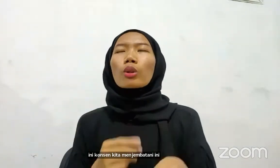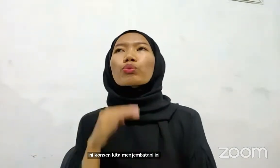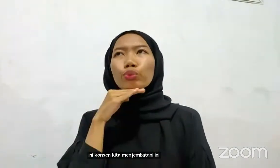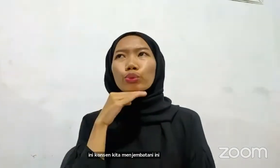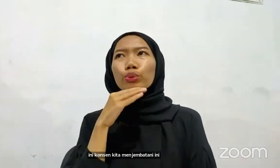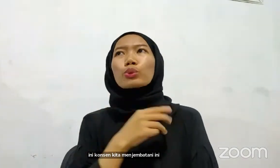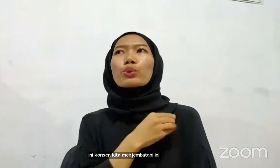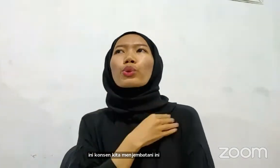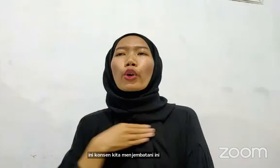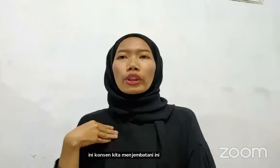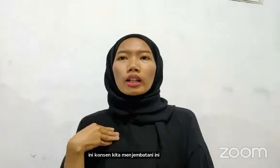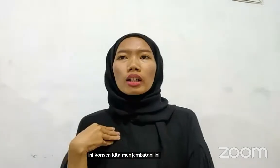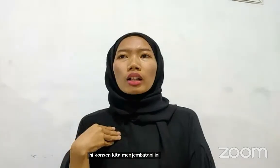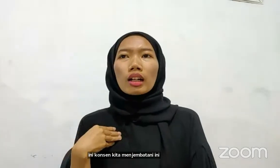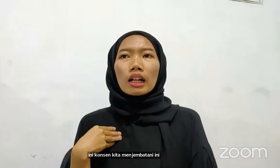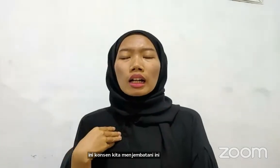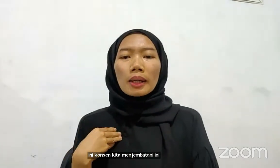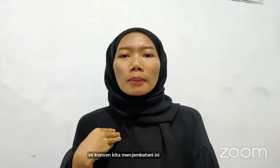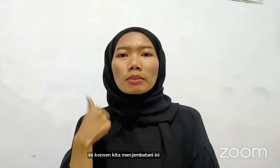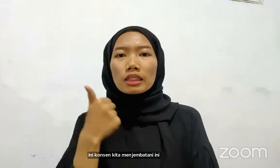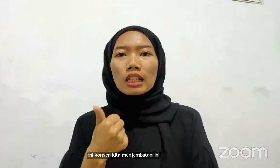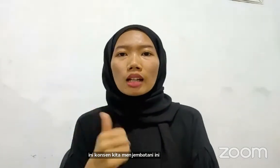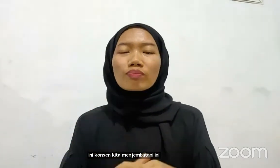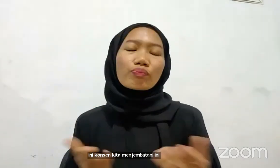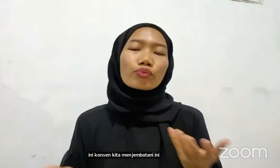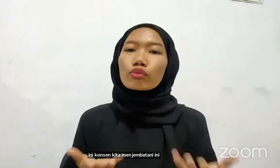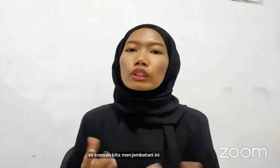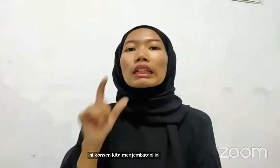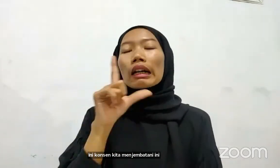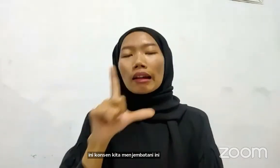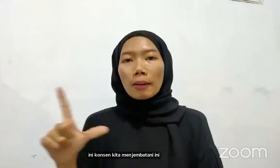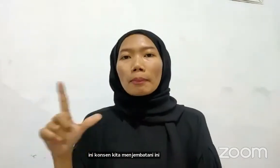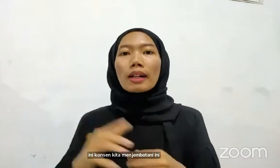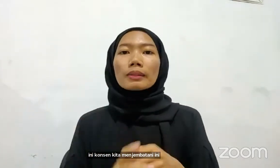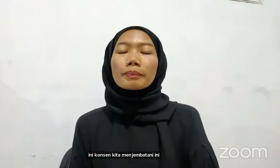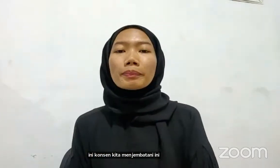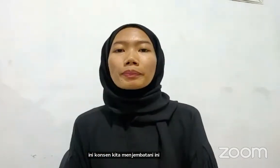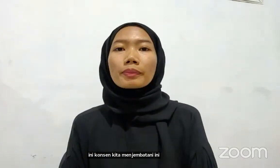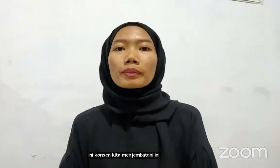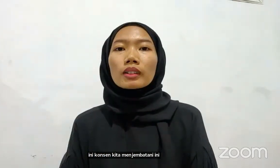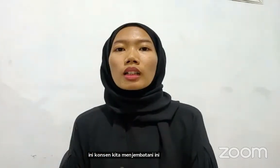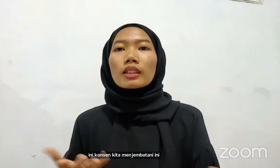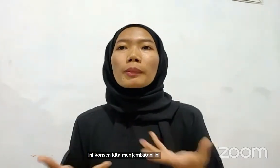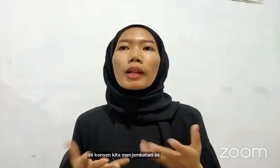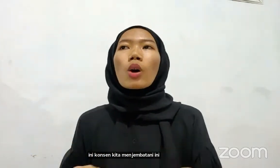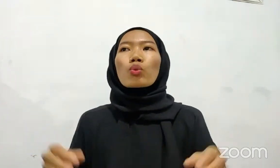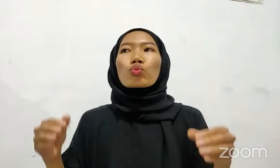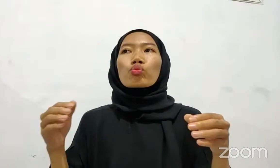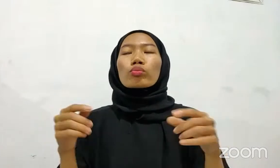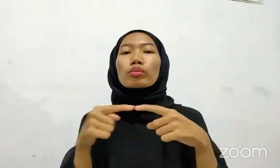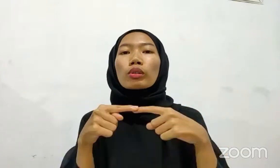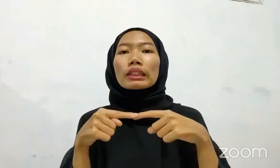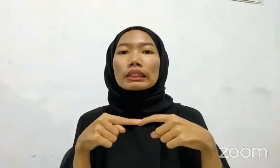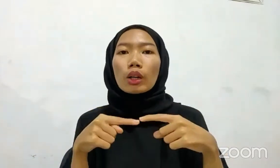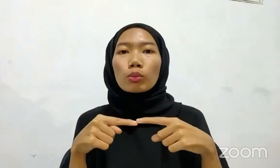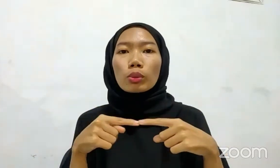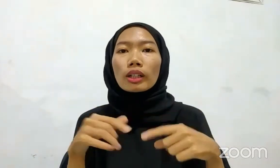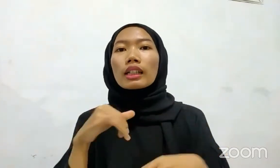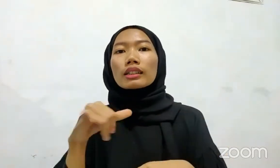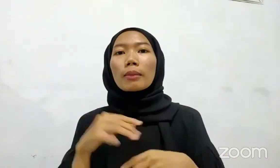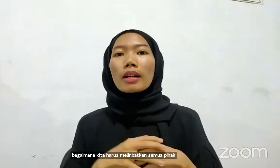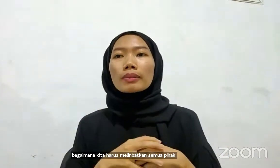pihak, termasuk sektor masyarakat ya, dan private juga untuk bisa bagaimana menangani hal ini.